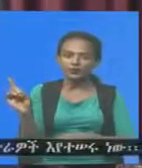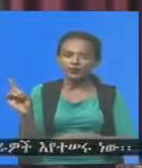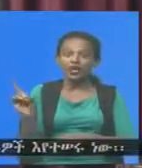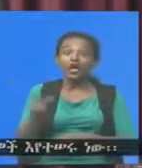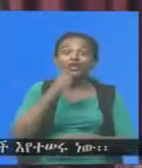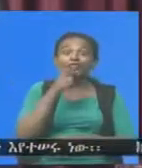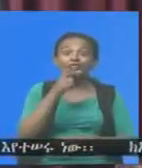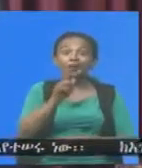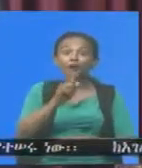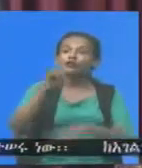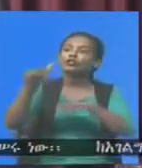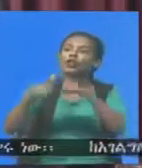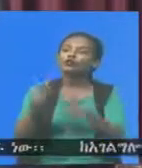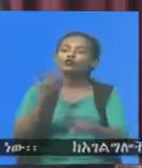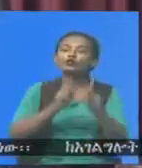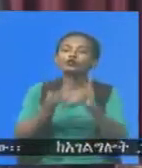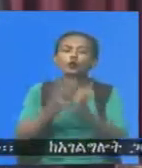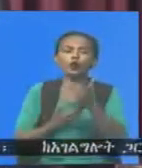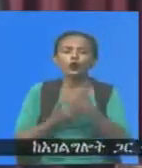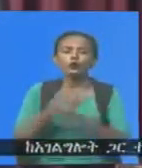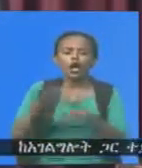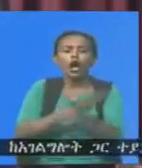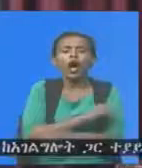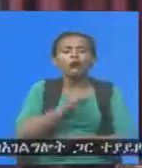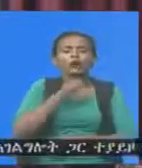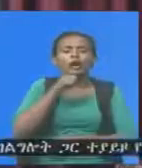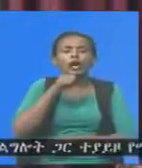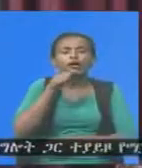የተባለው ሄዳችሁ ህዝቡን አወያዩ ታይበቃንም ወይ ነው